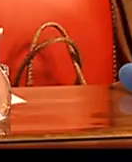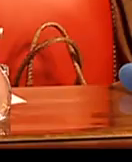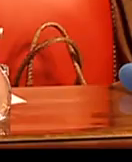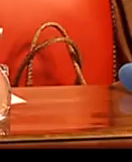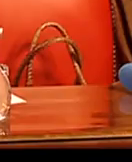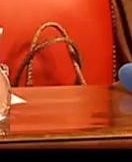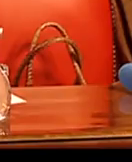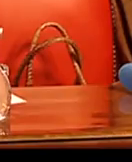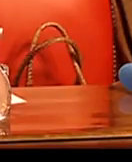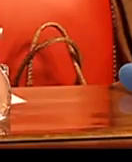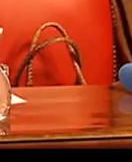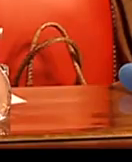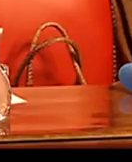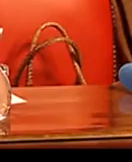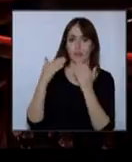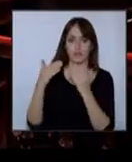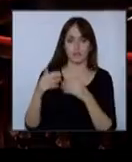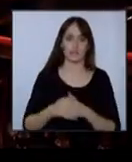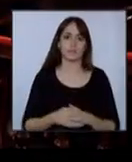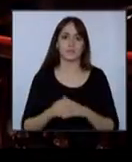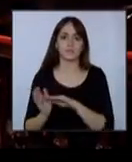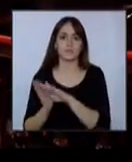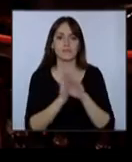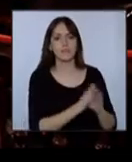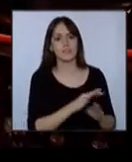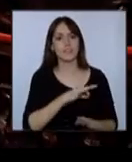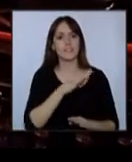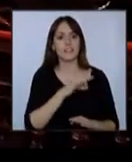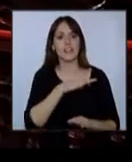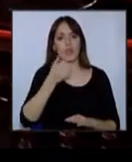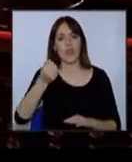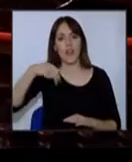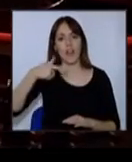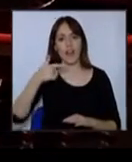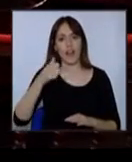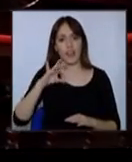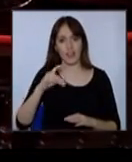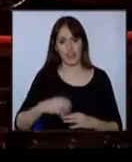síndic municipal de Greuges de Vic. Senyor Anglada.